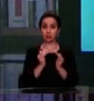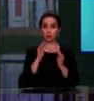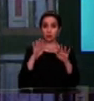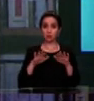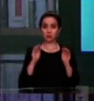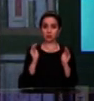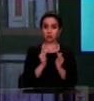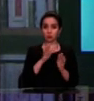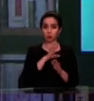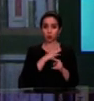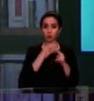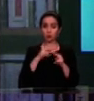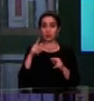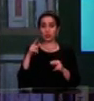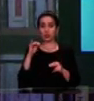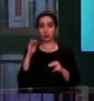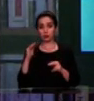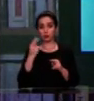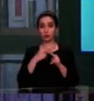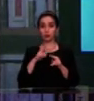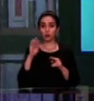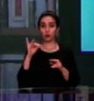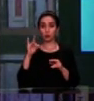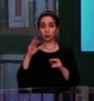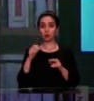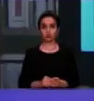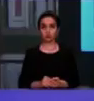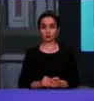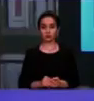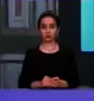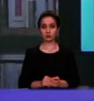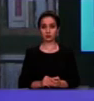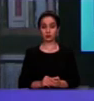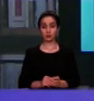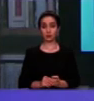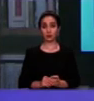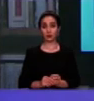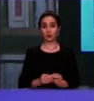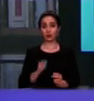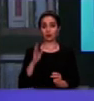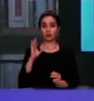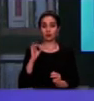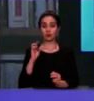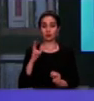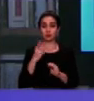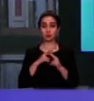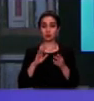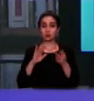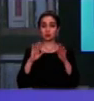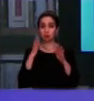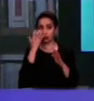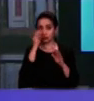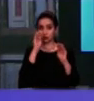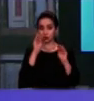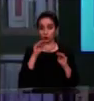va GIF formatlaridan foydalanish maqsadga muvofiqdir. Demak, veb sahifaga rasm joylashtirish